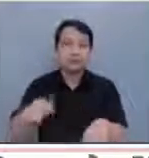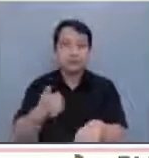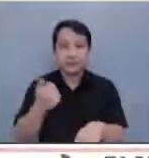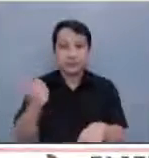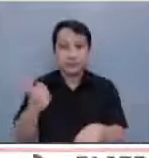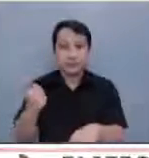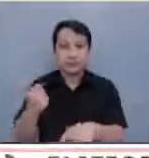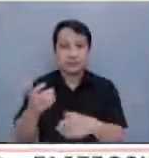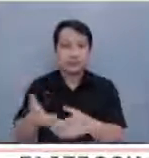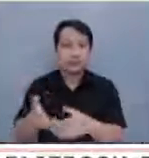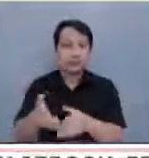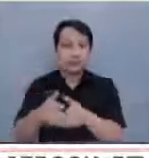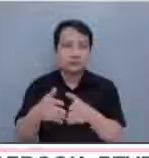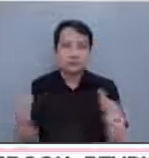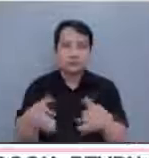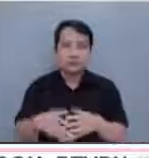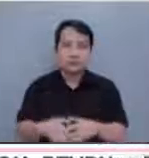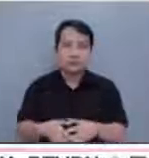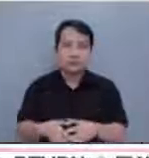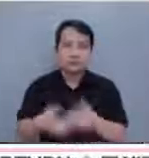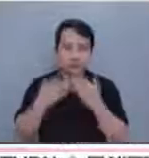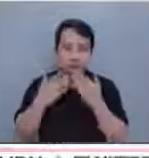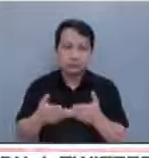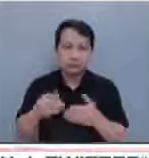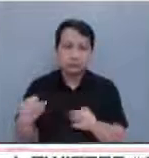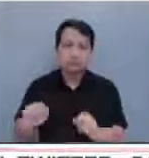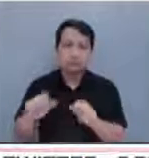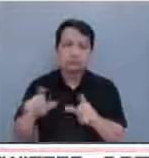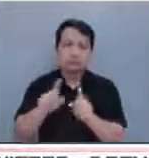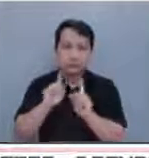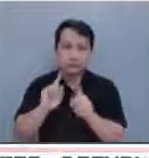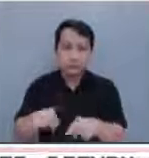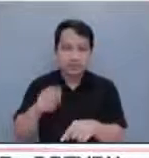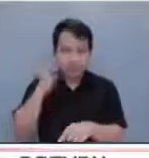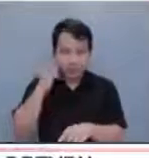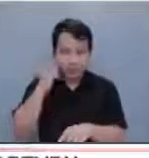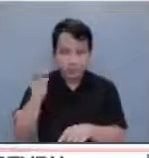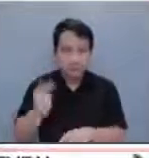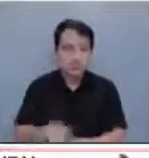medyo maluwag-luwag. Maraming salamat sa live report na yan, Noel Talakay.